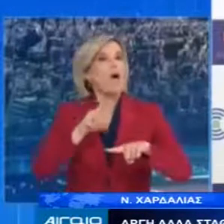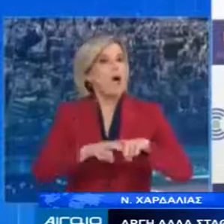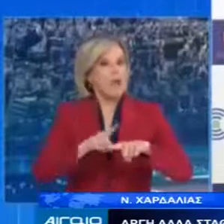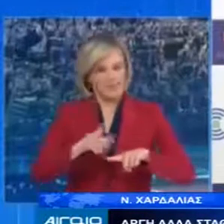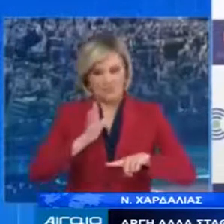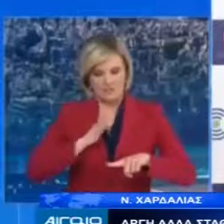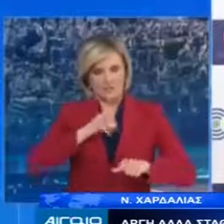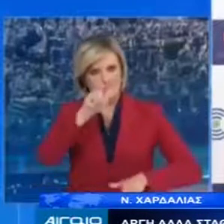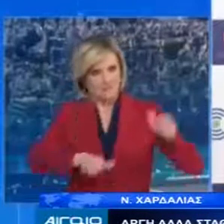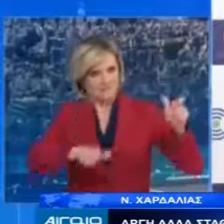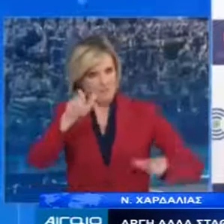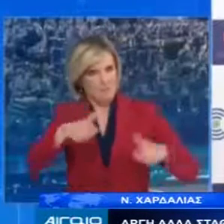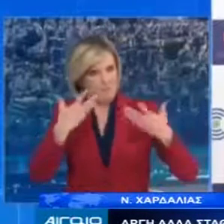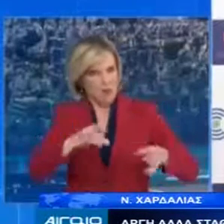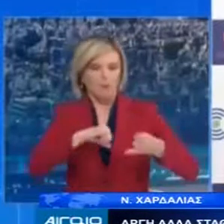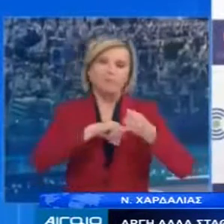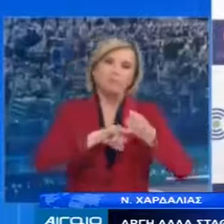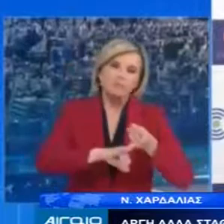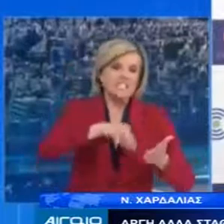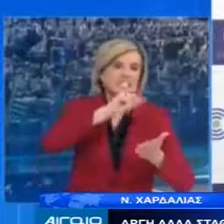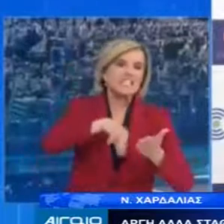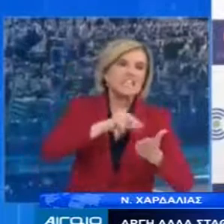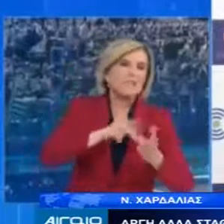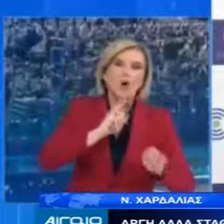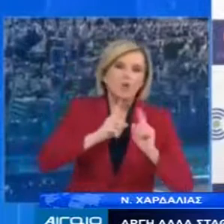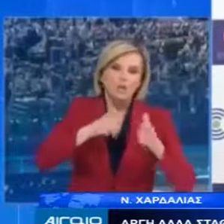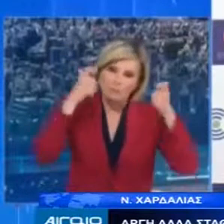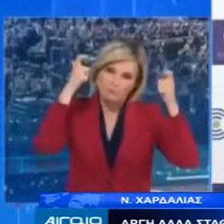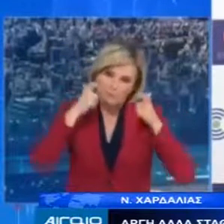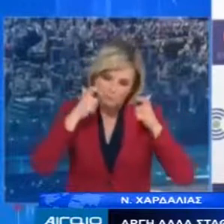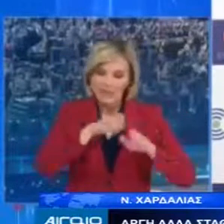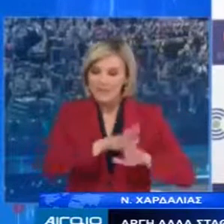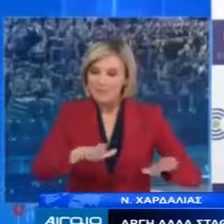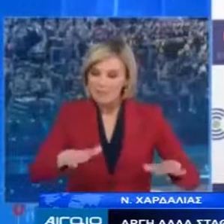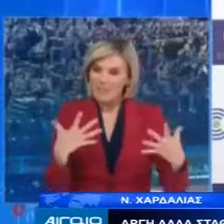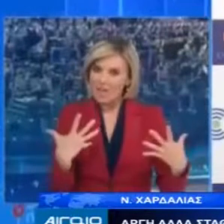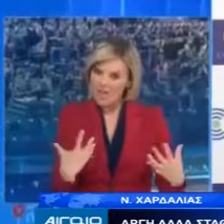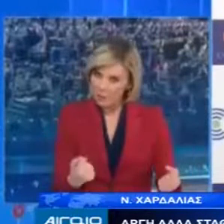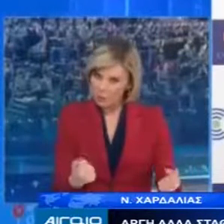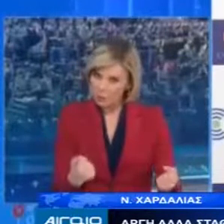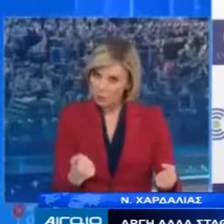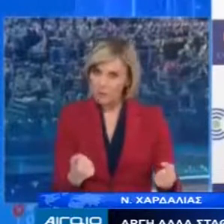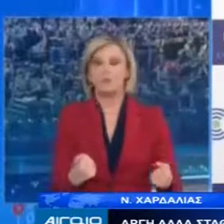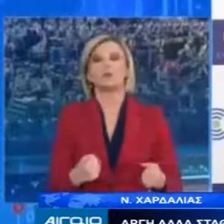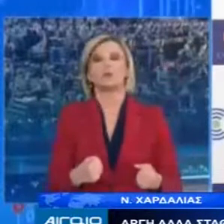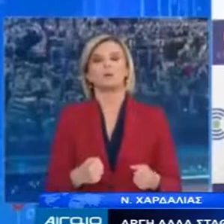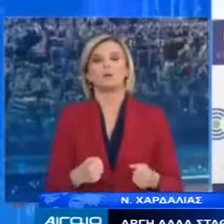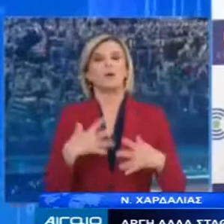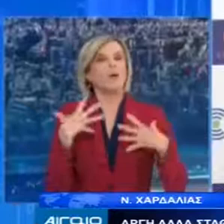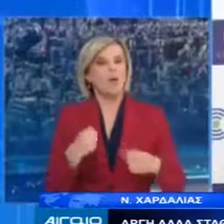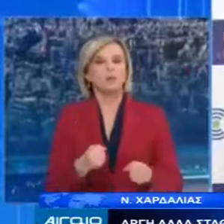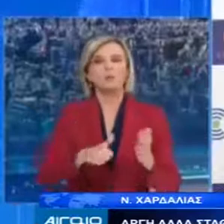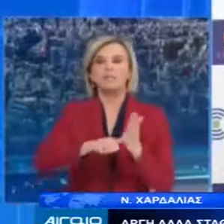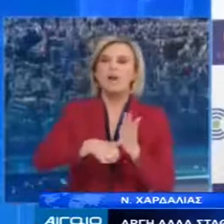τα οποία αυτοί έχουν συνάψει σύμφωνο συμβίωσης, καθώς και των ανήλικων τέκνων τους, κάτοχοι άδειας παραμονής, κάτοχοι